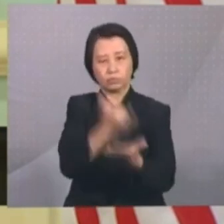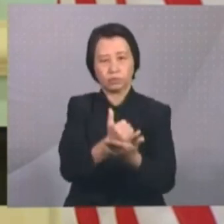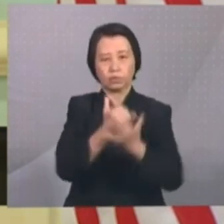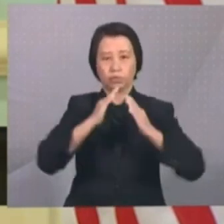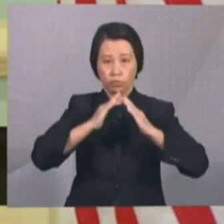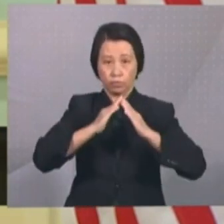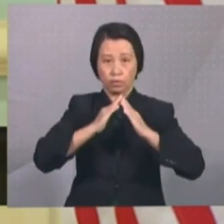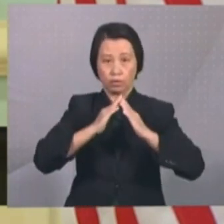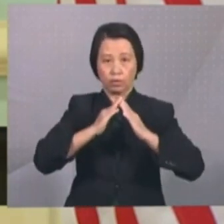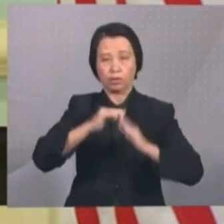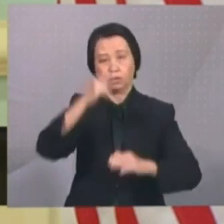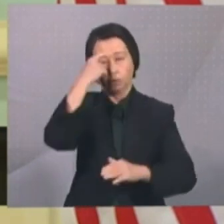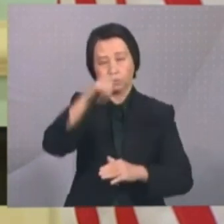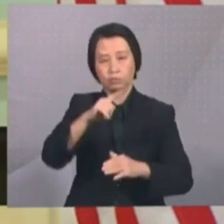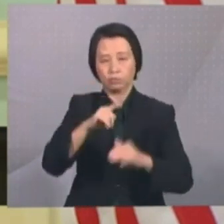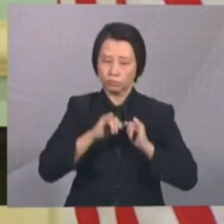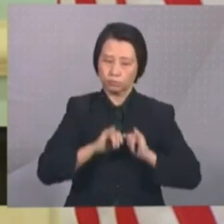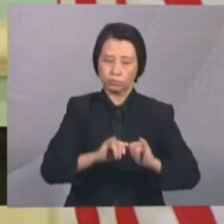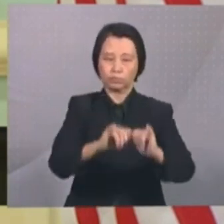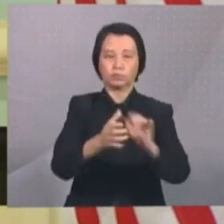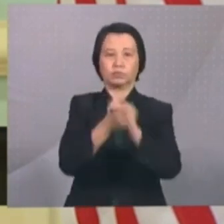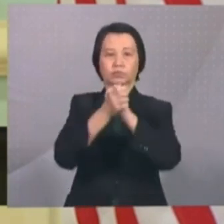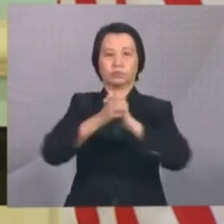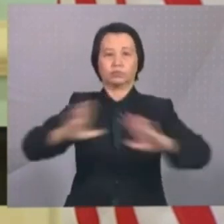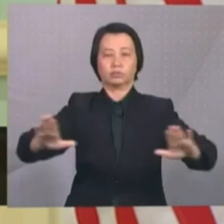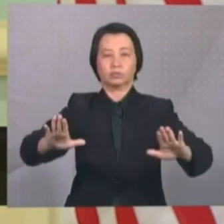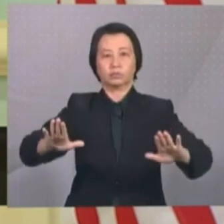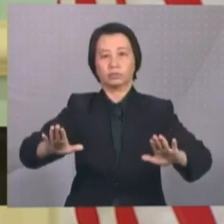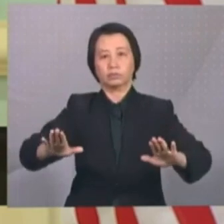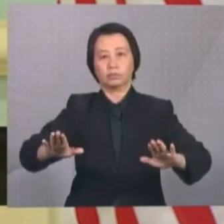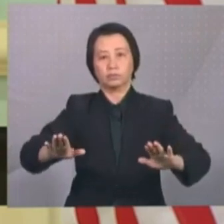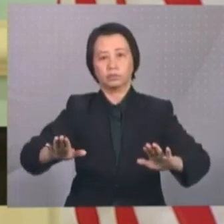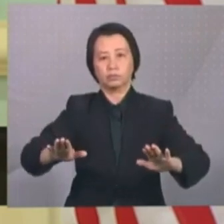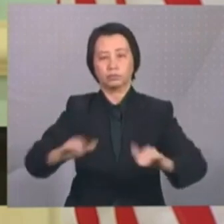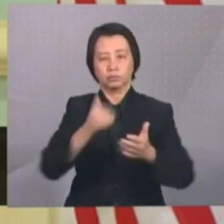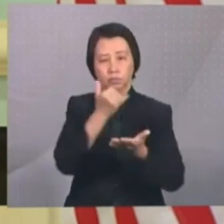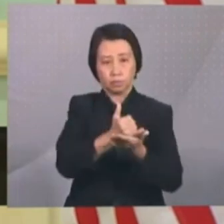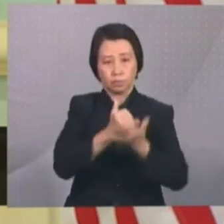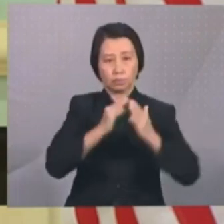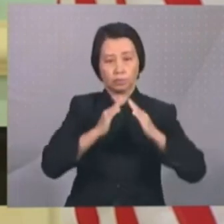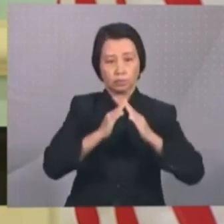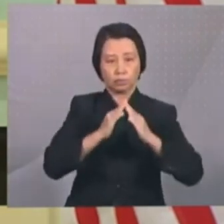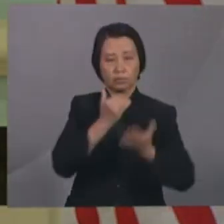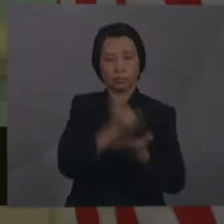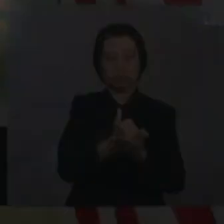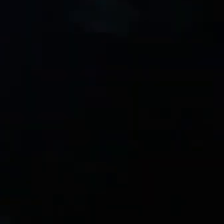rumah bagi terus selamanya Hai stereo